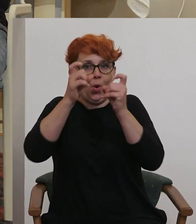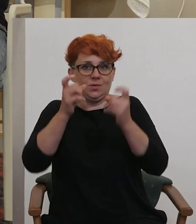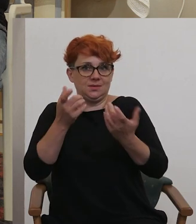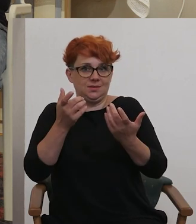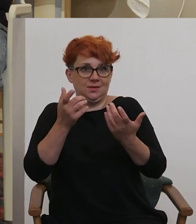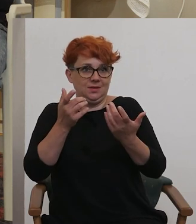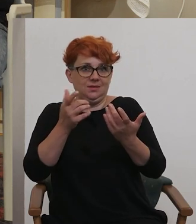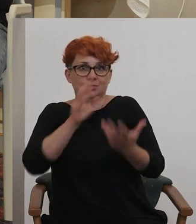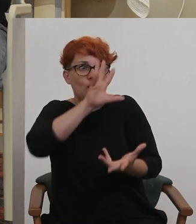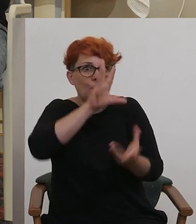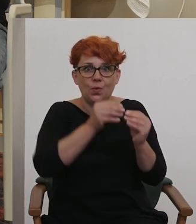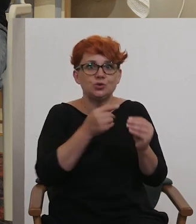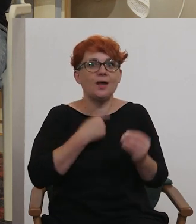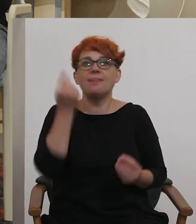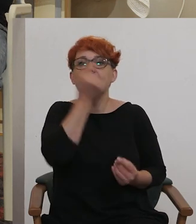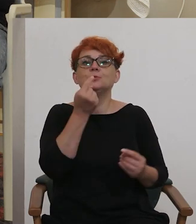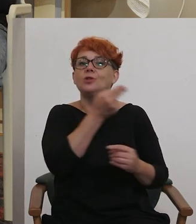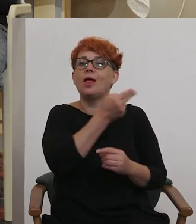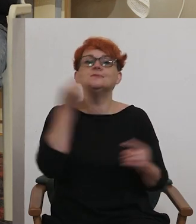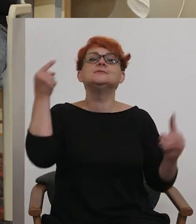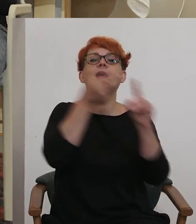nie myślę propagandowo,